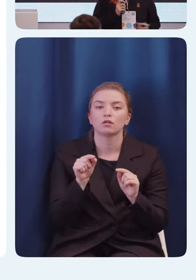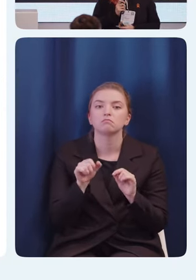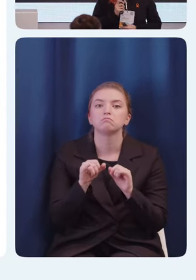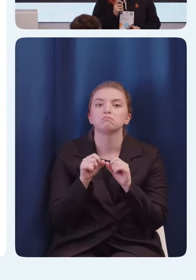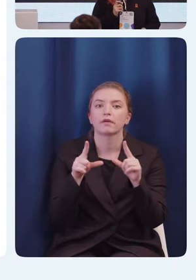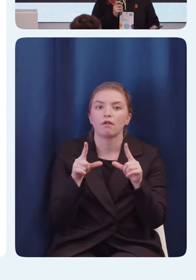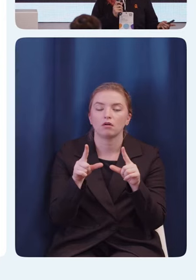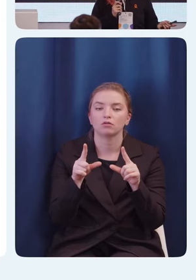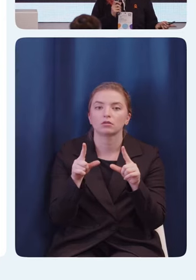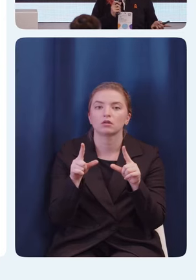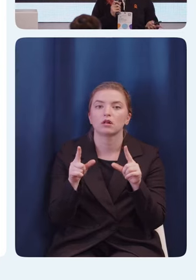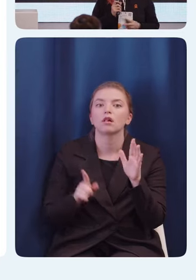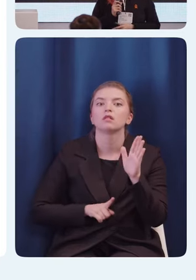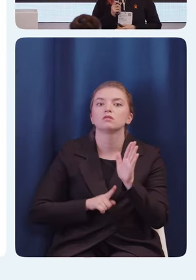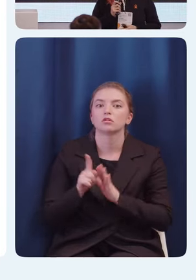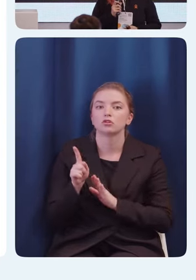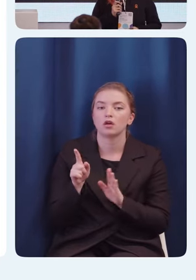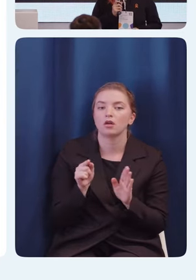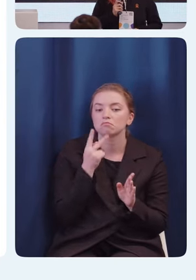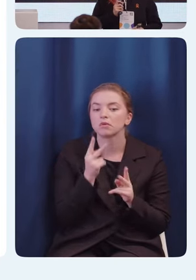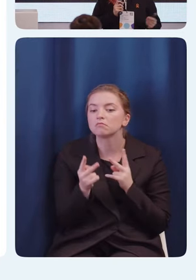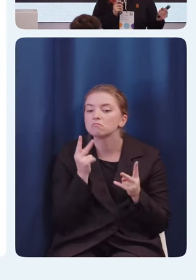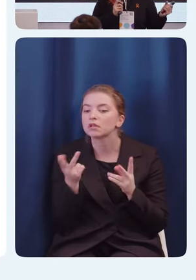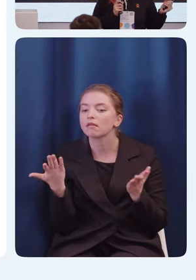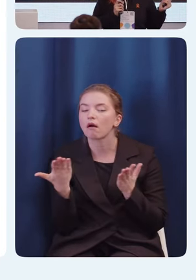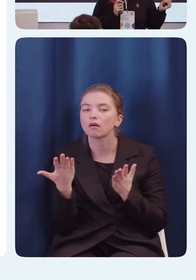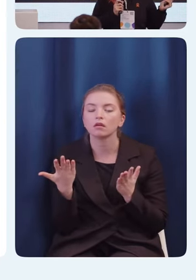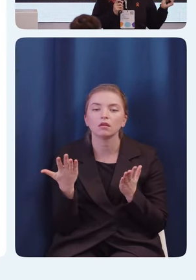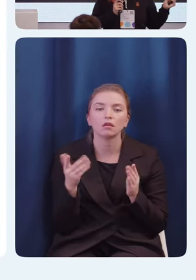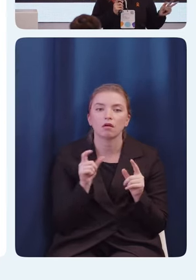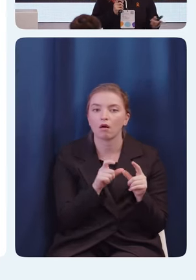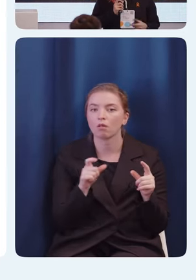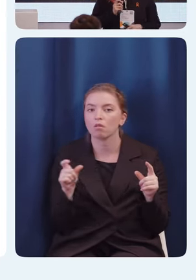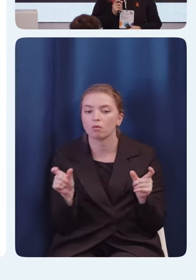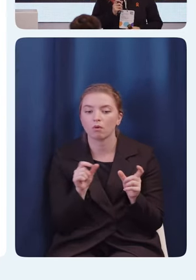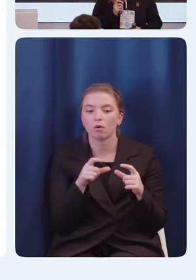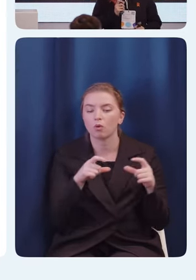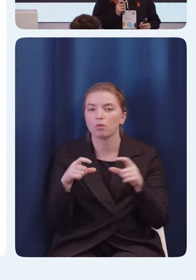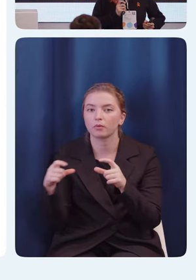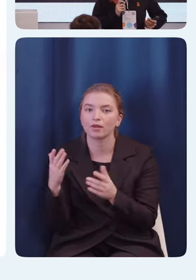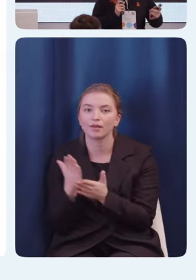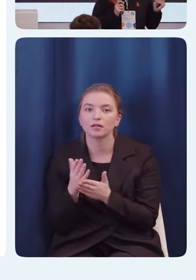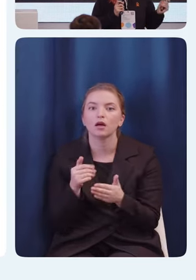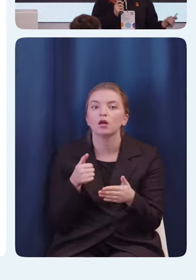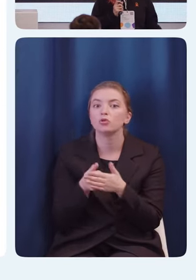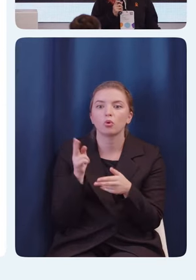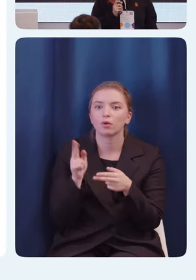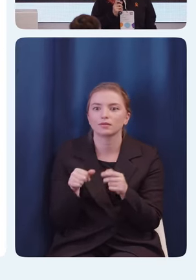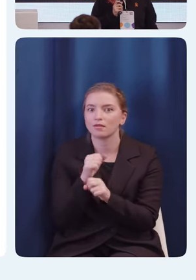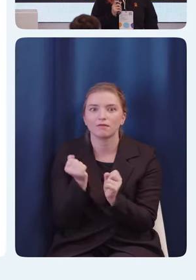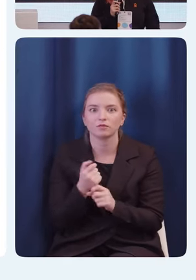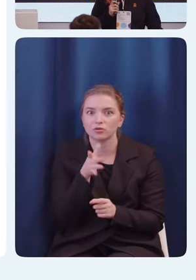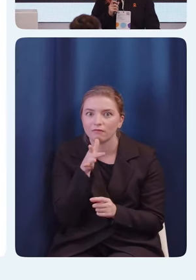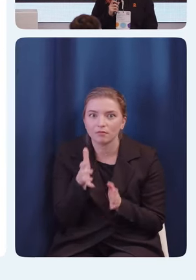он начинает листать между кнопками, но даже просто пролистать до конца невозможно за это